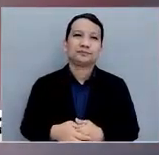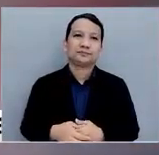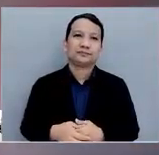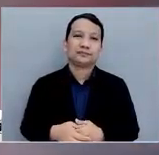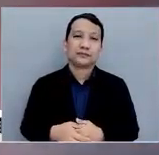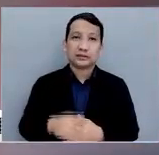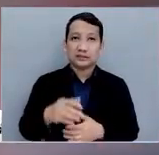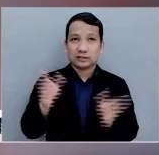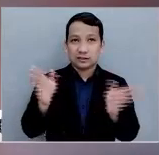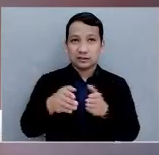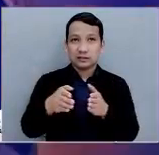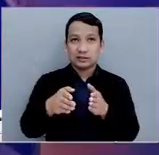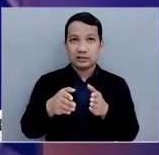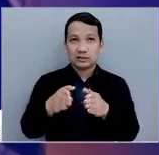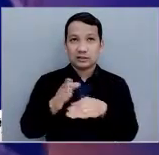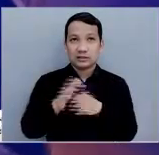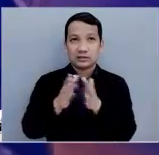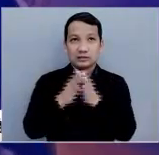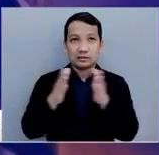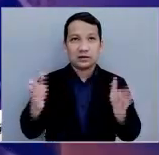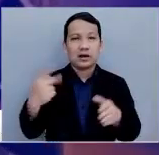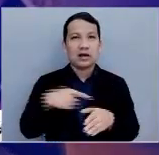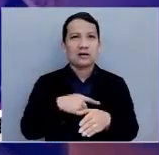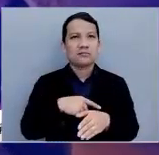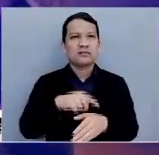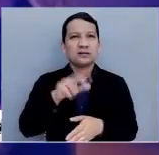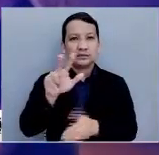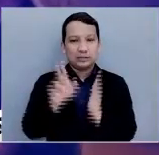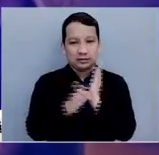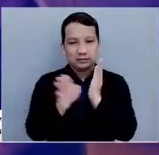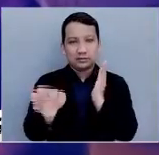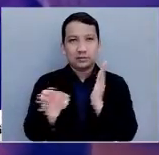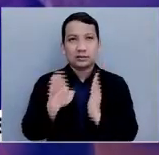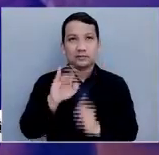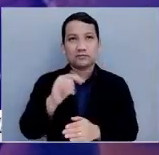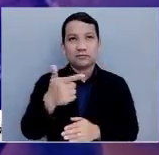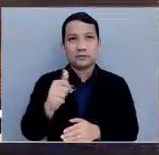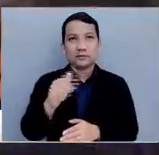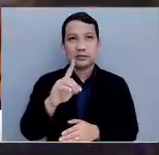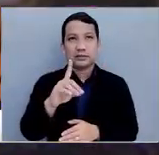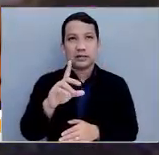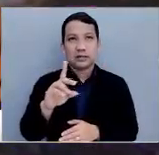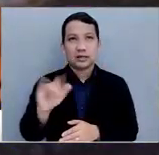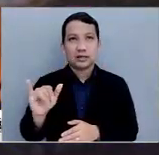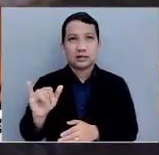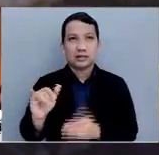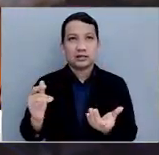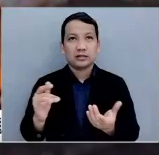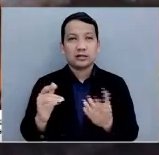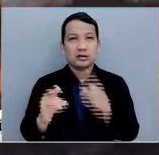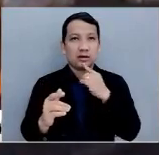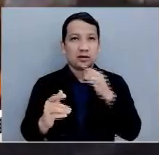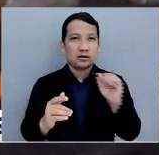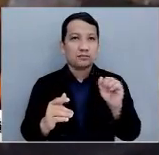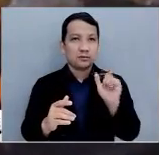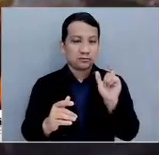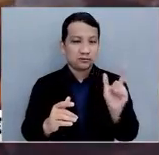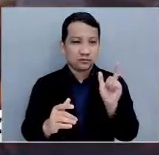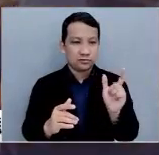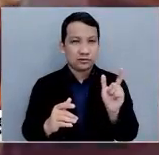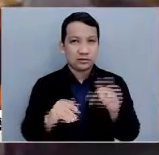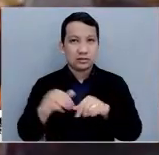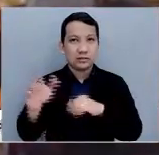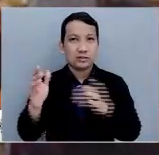Mula sa maliit na pwesto, ngayon meron ng 3 branch ang Big Daddy's. Kung dati-dati ay hanggang 20 katao lang ang kaya